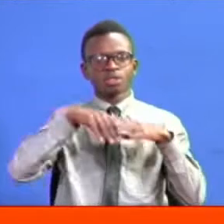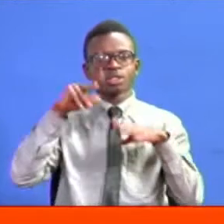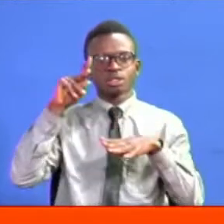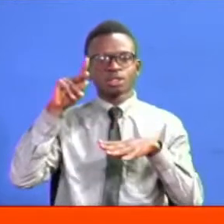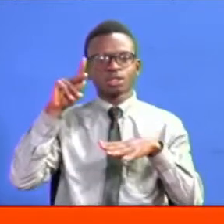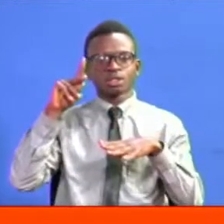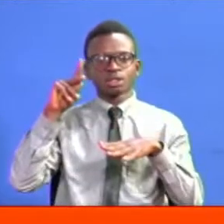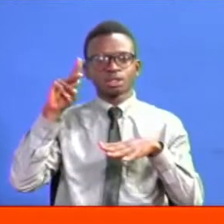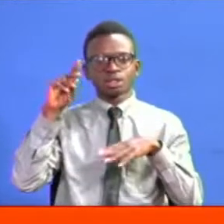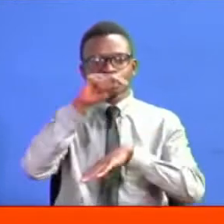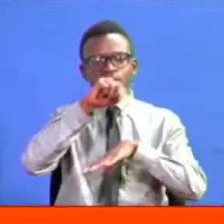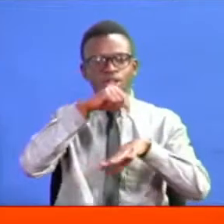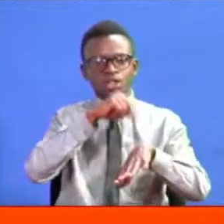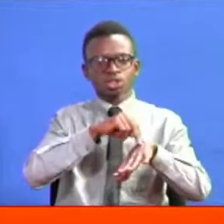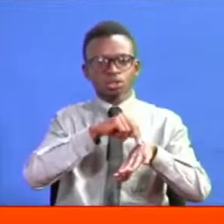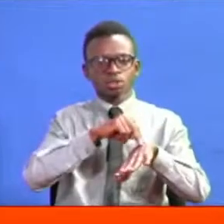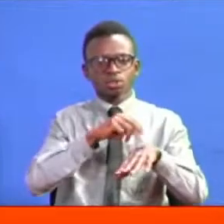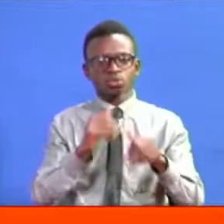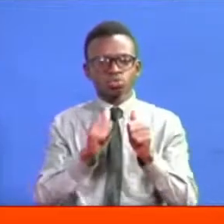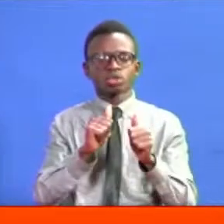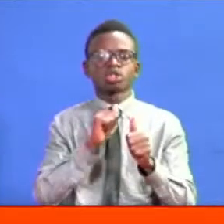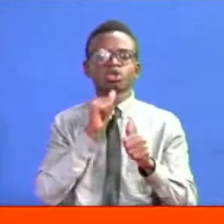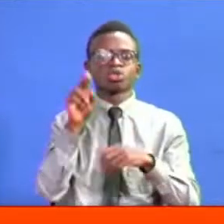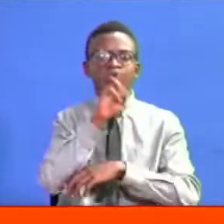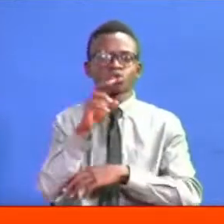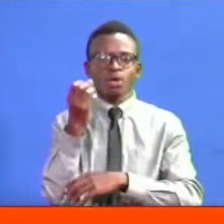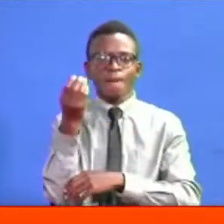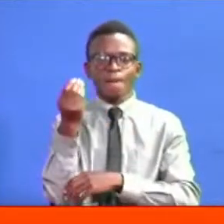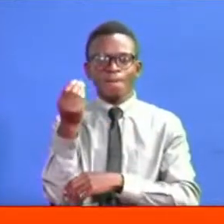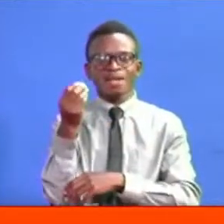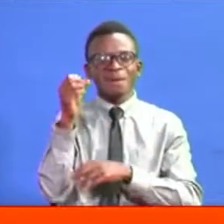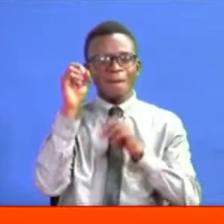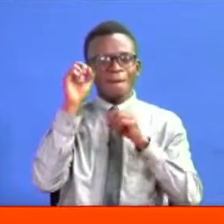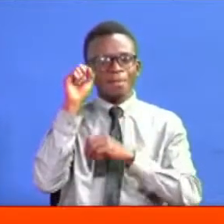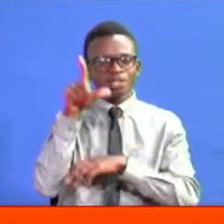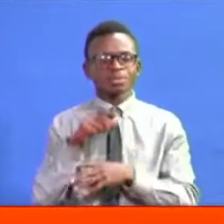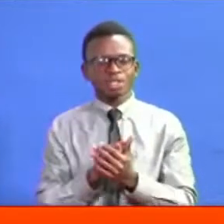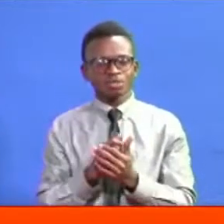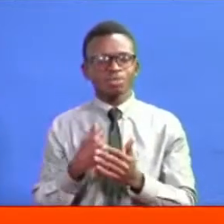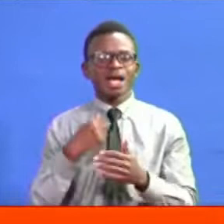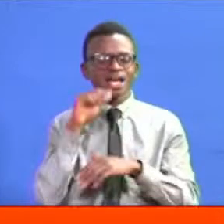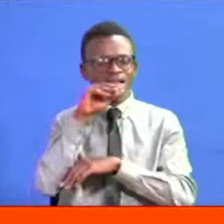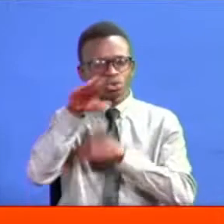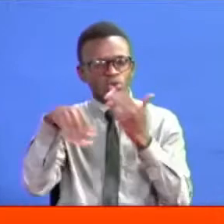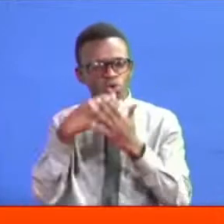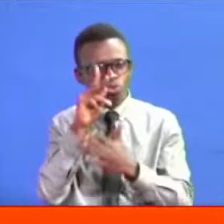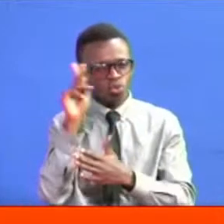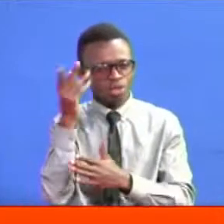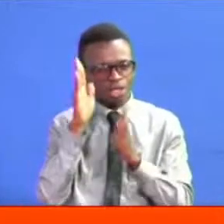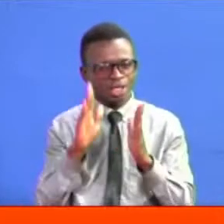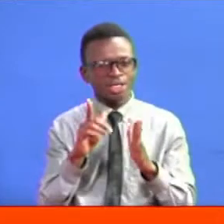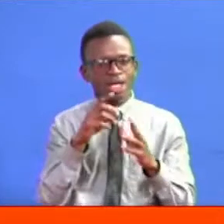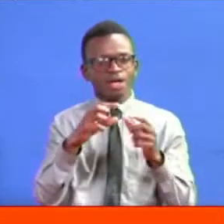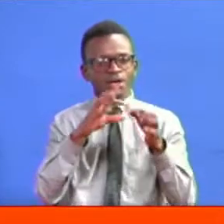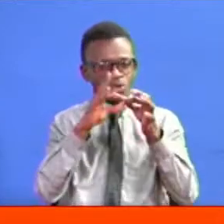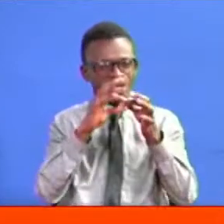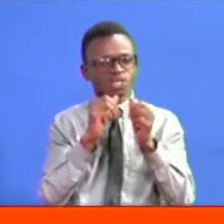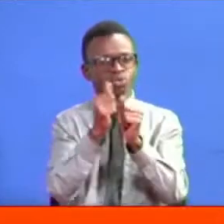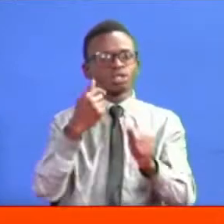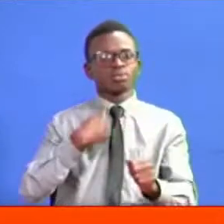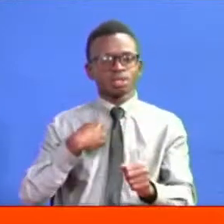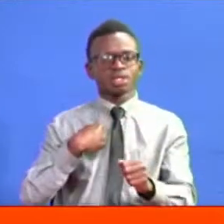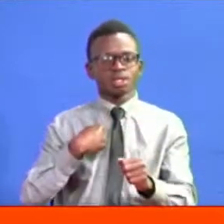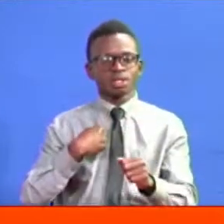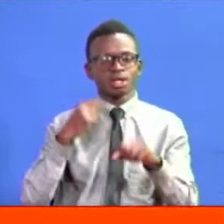Ni mradi ambao hautumii pesa nyingi sana, na ninakuhimiza wewe kama Mkenya kuungana nami katika